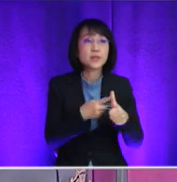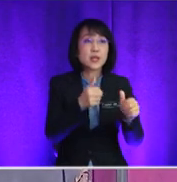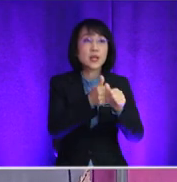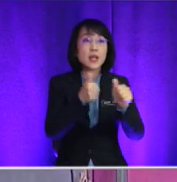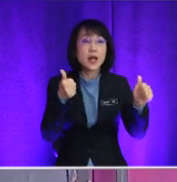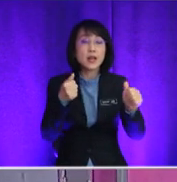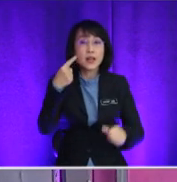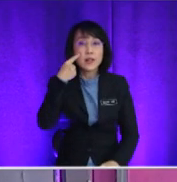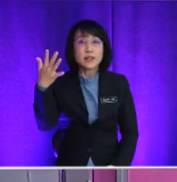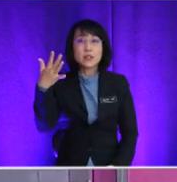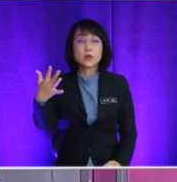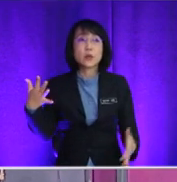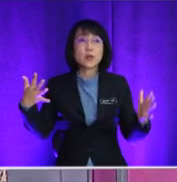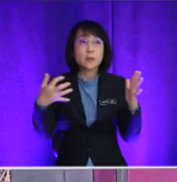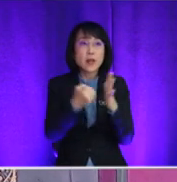pentingnya